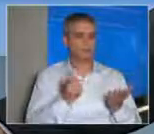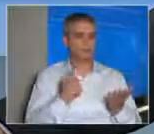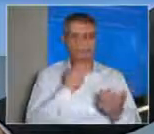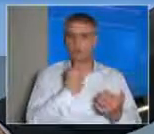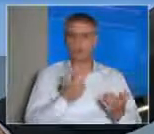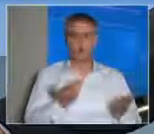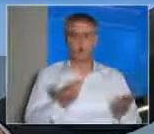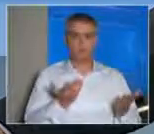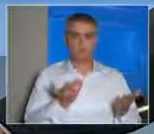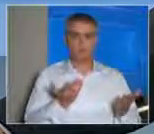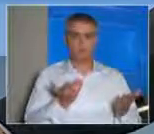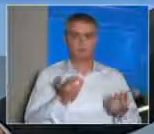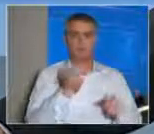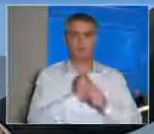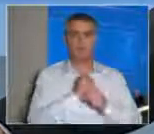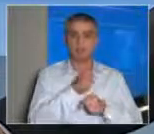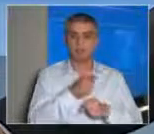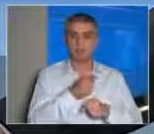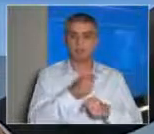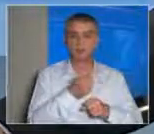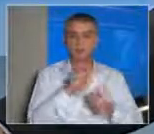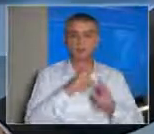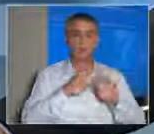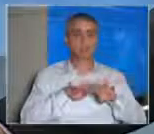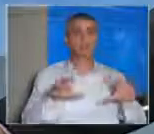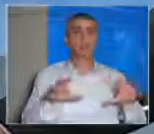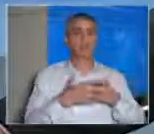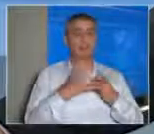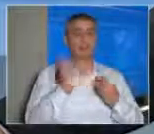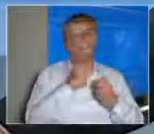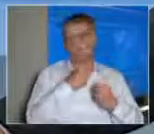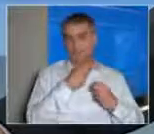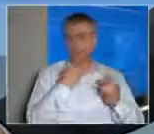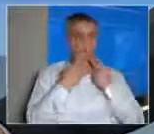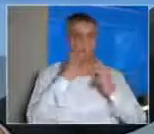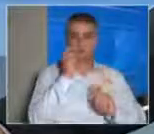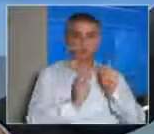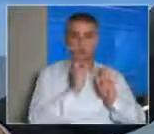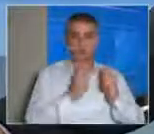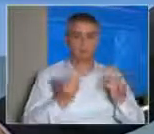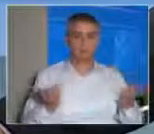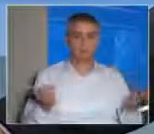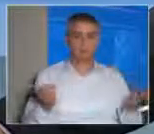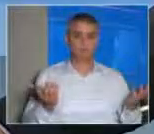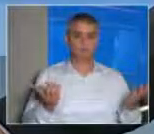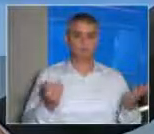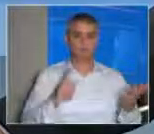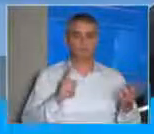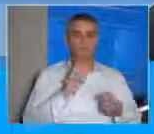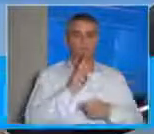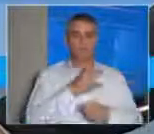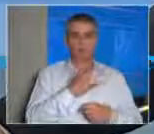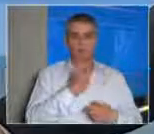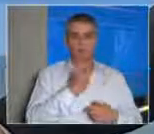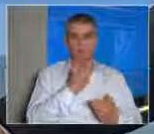שטוען שבעצם לעשות את זה ברשתות חברתיות, עם התגובות שאנשים, אתה יודע, לא שומרים על